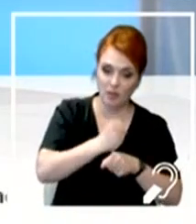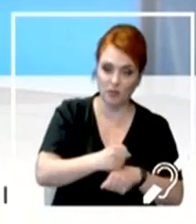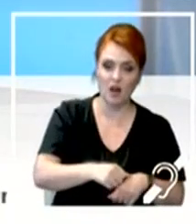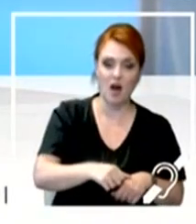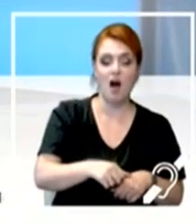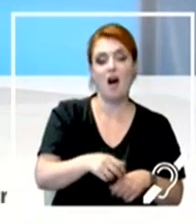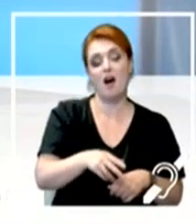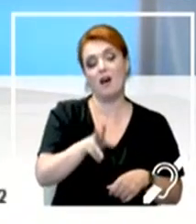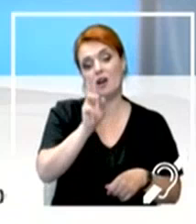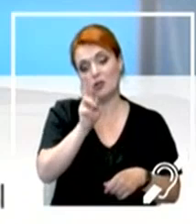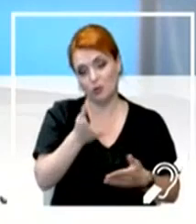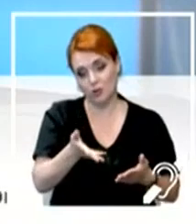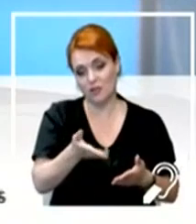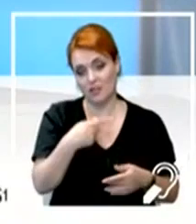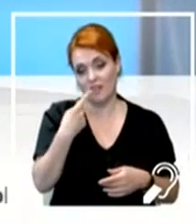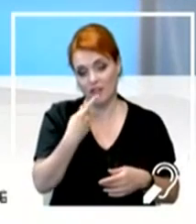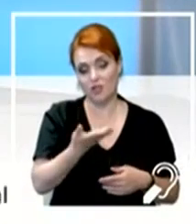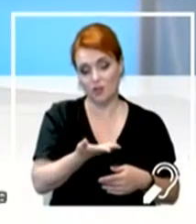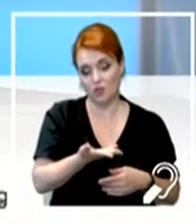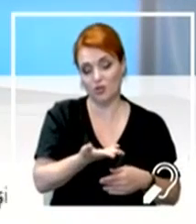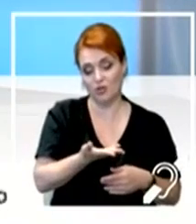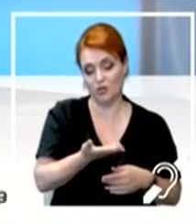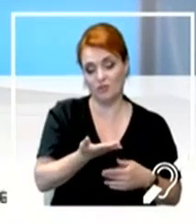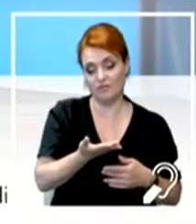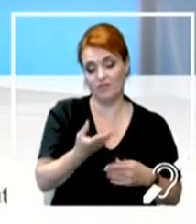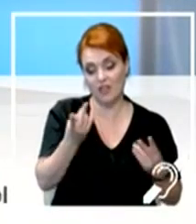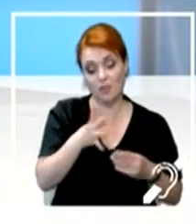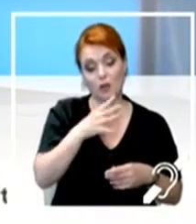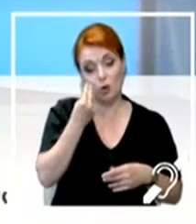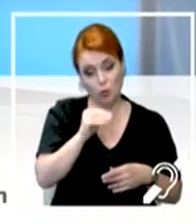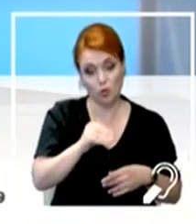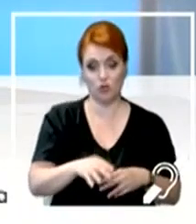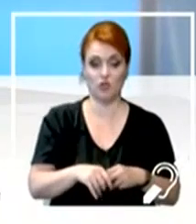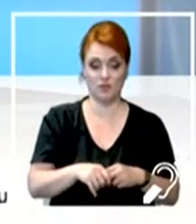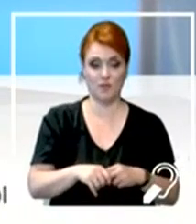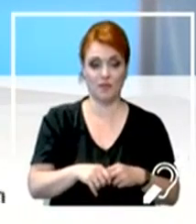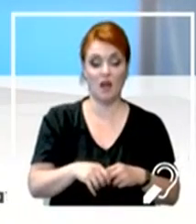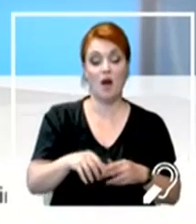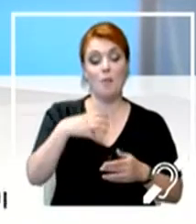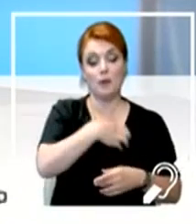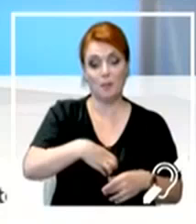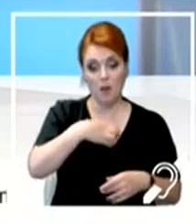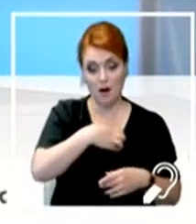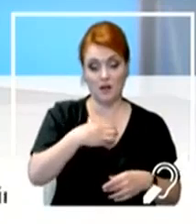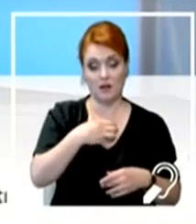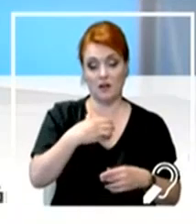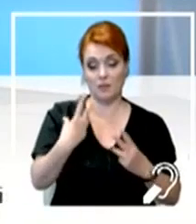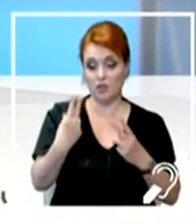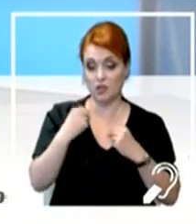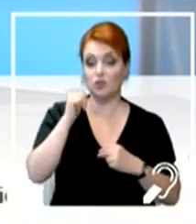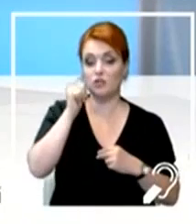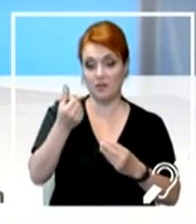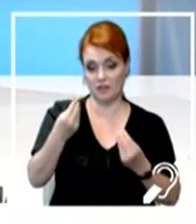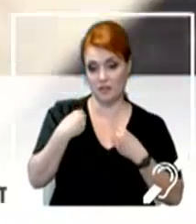vorbește despre încălcarea unor proceduri legale, reprezentanții primăriei au spus că abia mâine vor veni cu o explicație